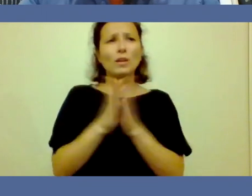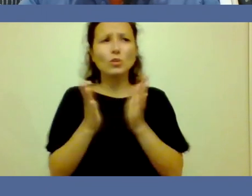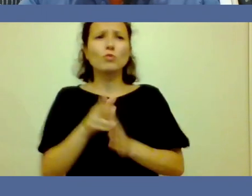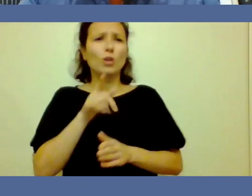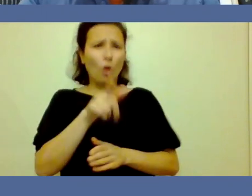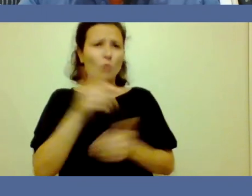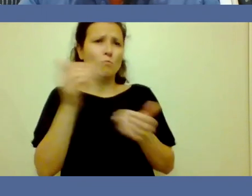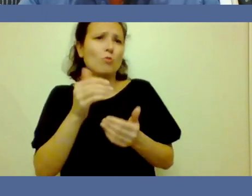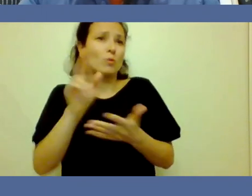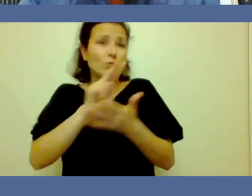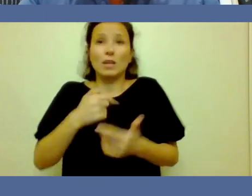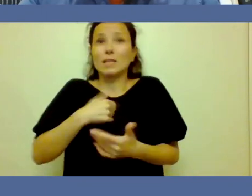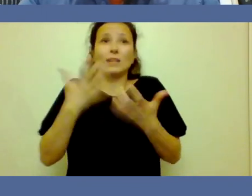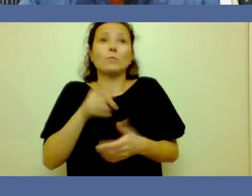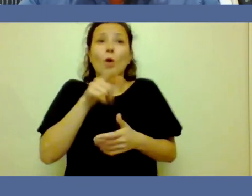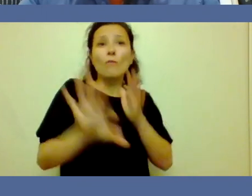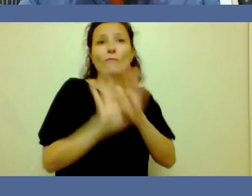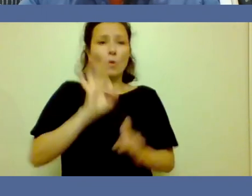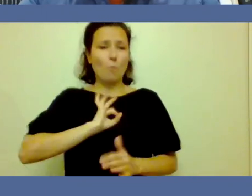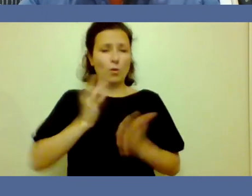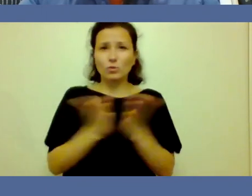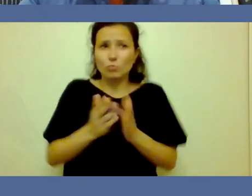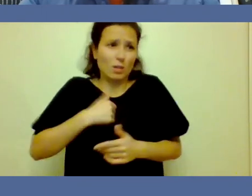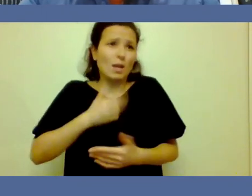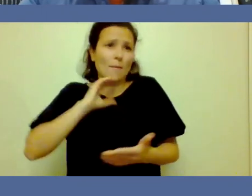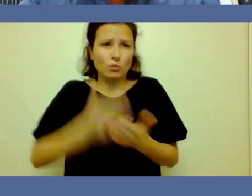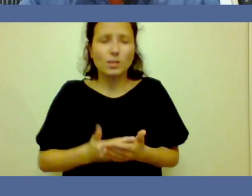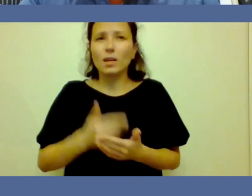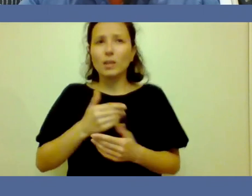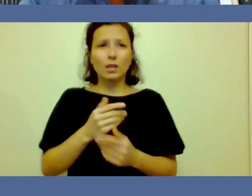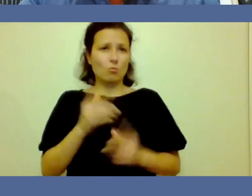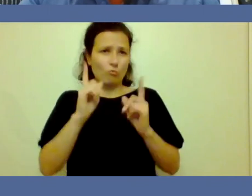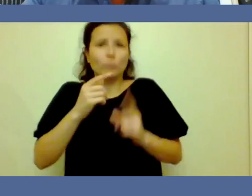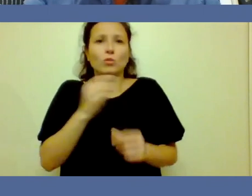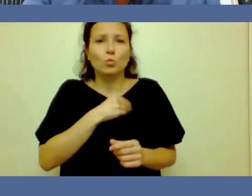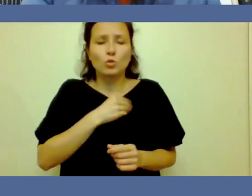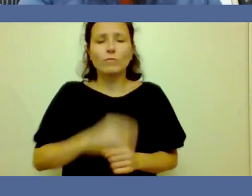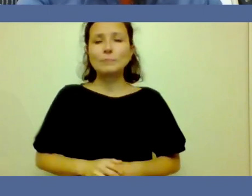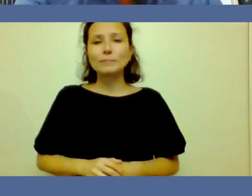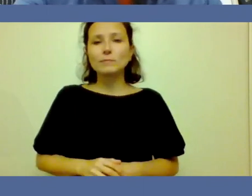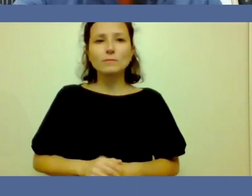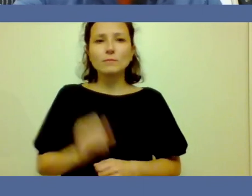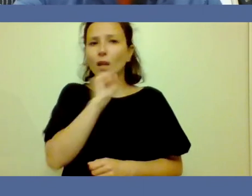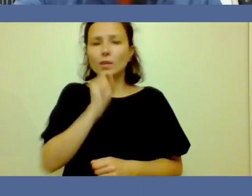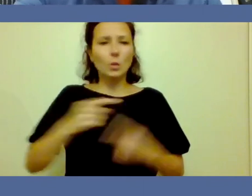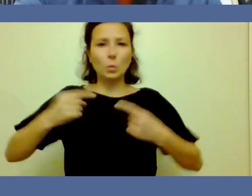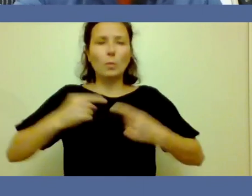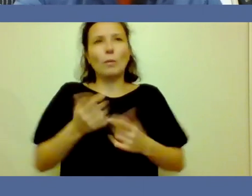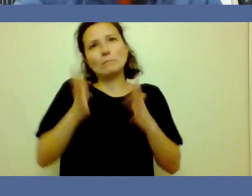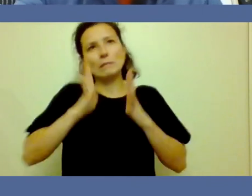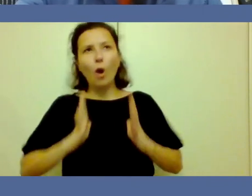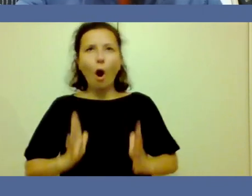książkę. I ja się do tego przyznaję. I absolutnie uważam, że to jest uczciwe. Nigdy nie byłam taką skromnisią,